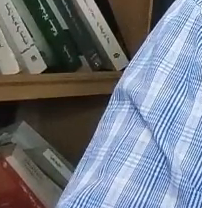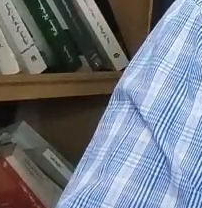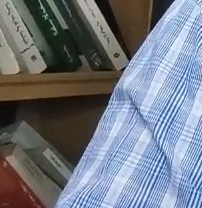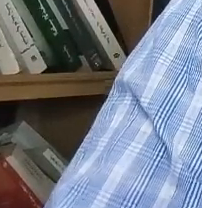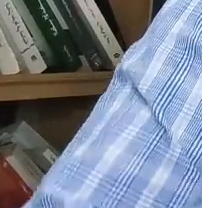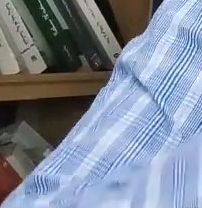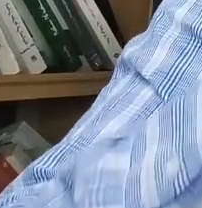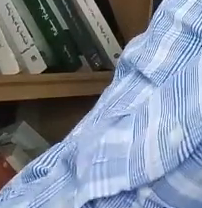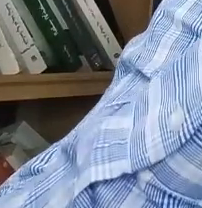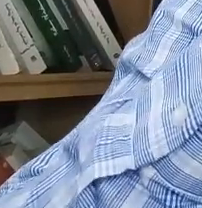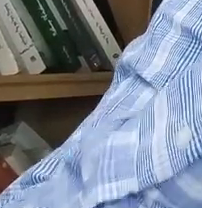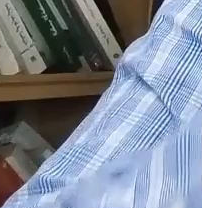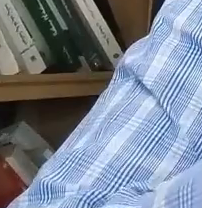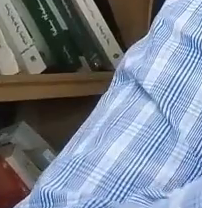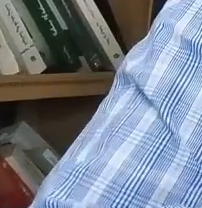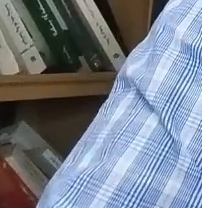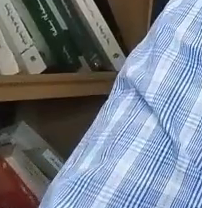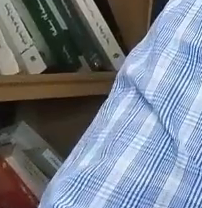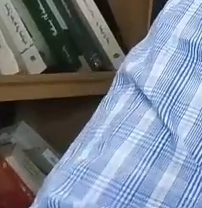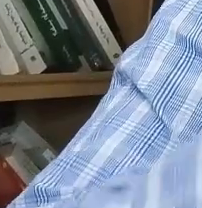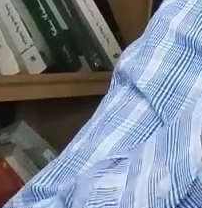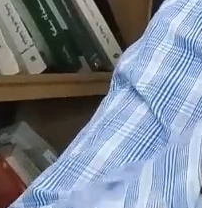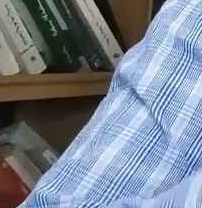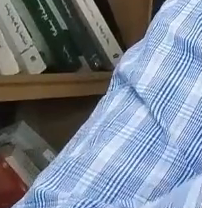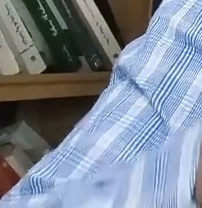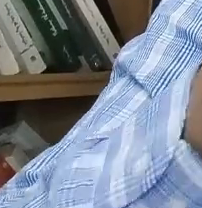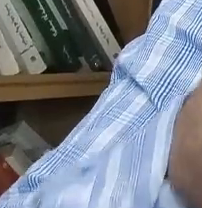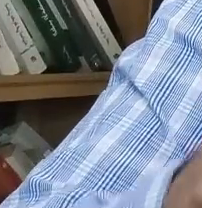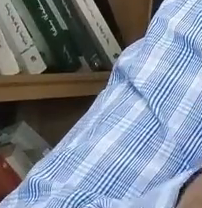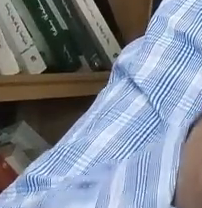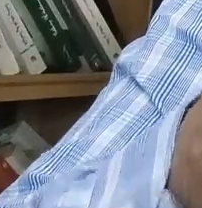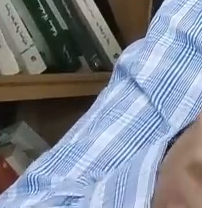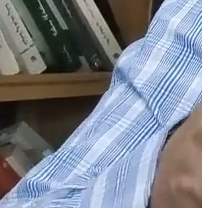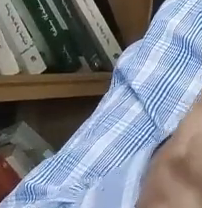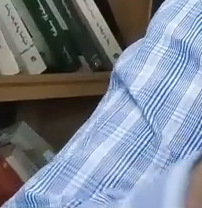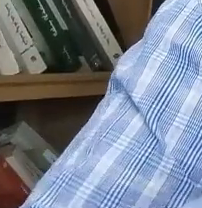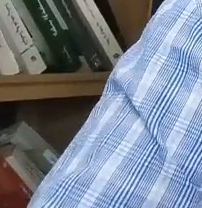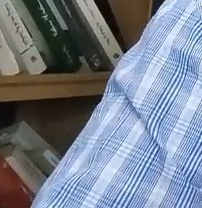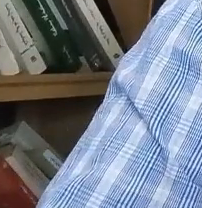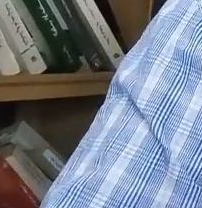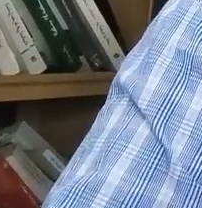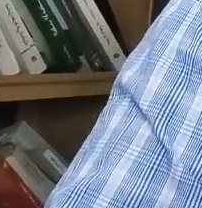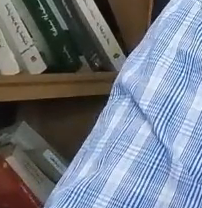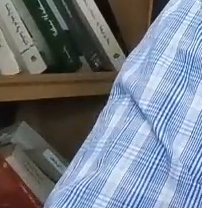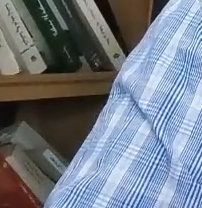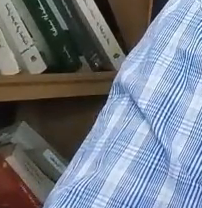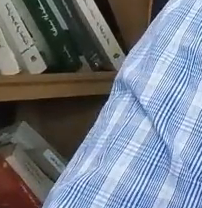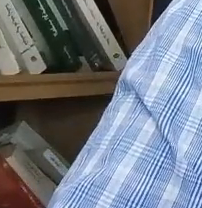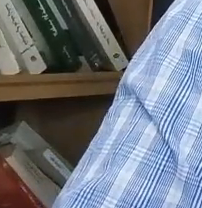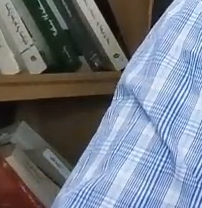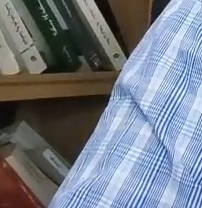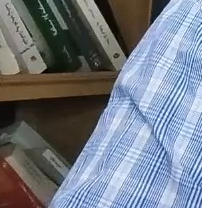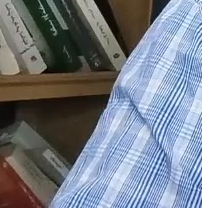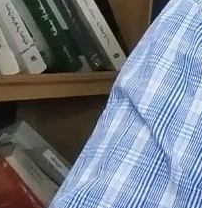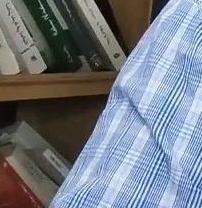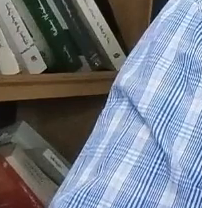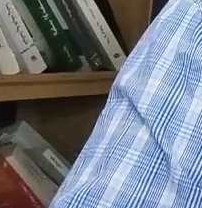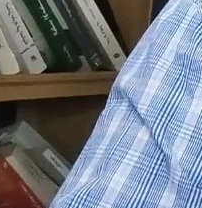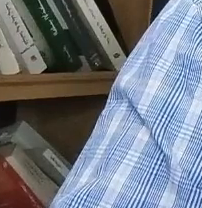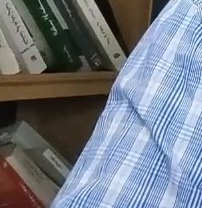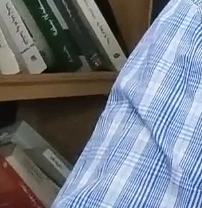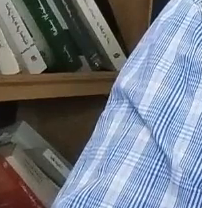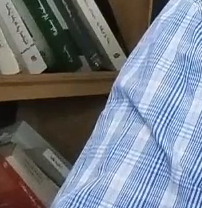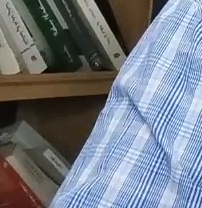المشترك. سلطة القانون والقواعد التي توافق واحتكم عليها المجتمع يجب أن يسري على